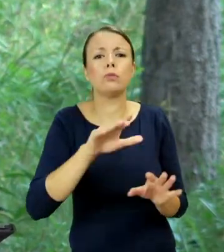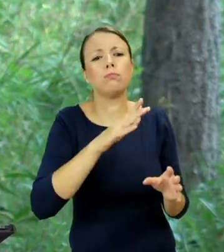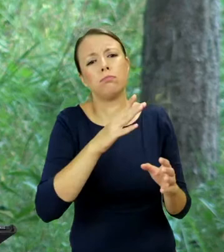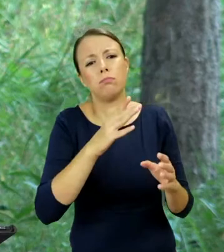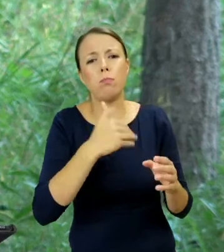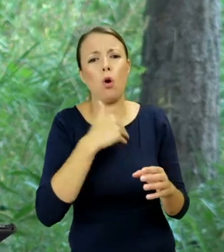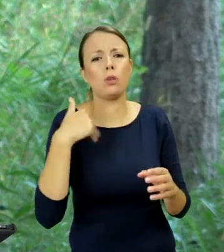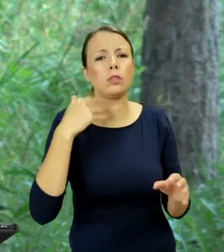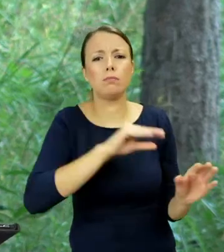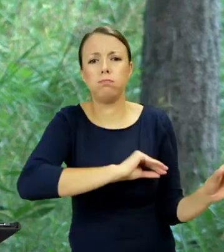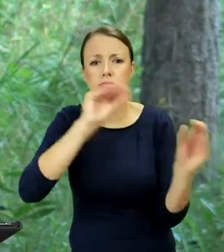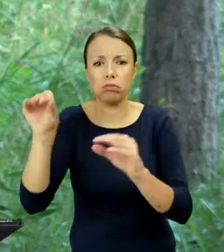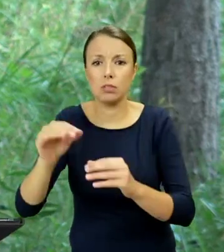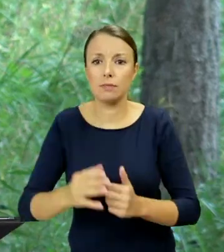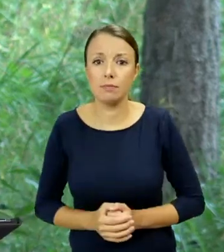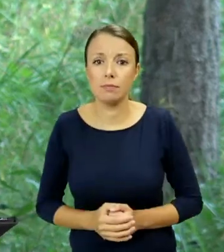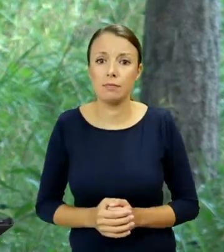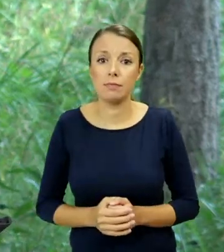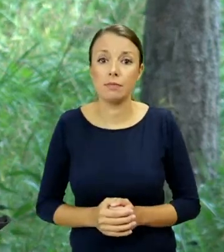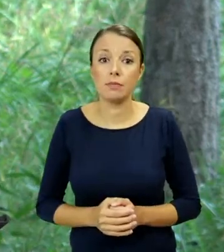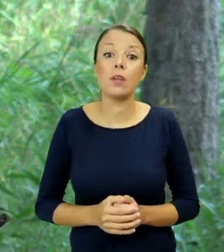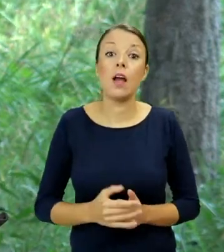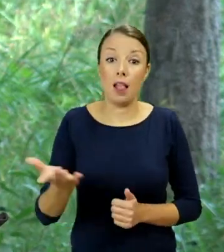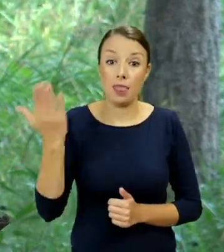na terenach, byłych terenach Polski